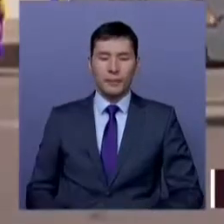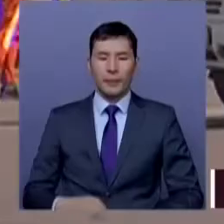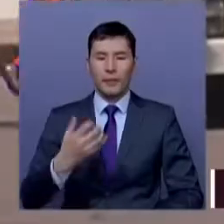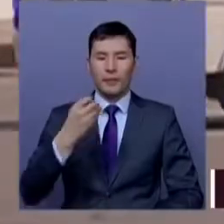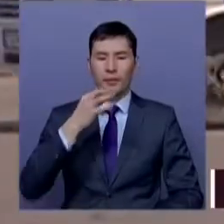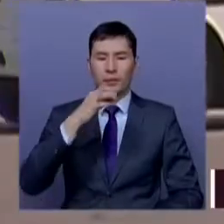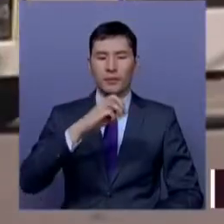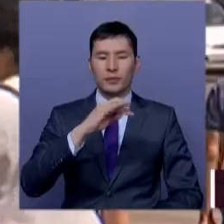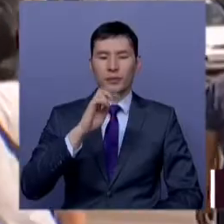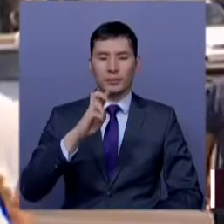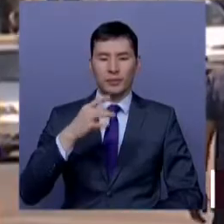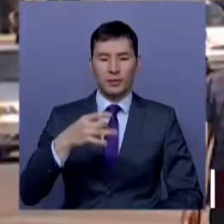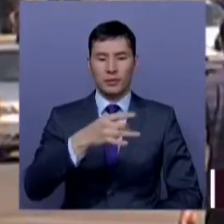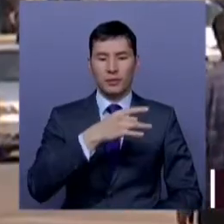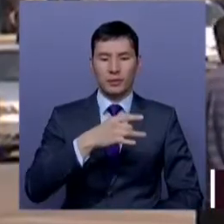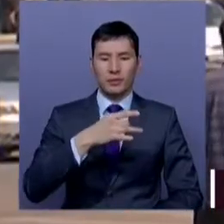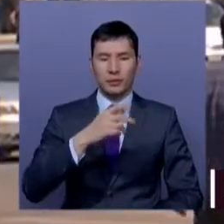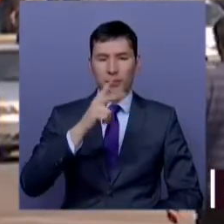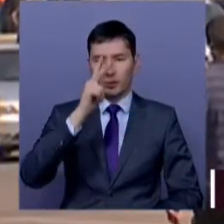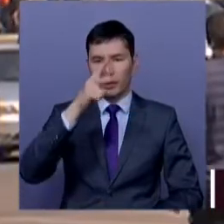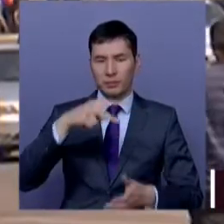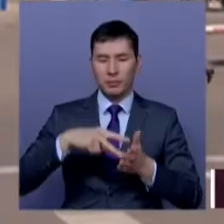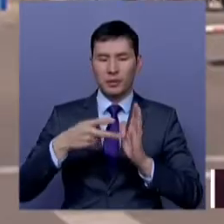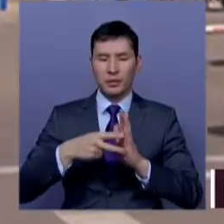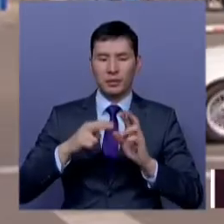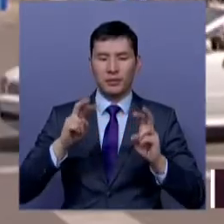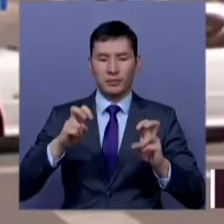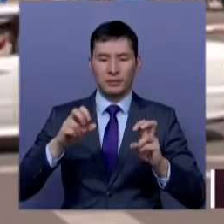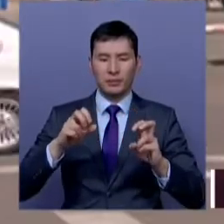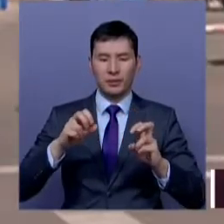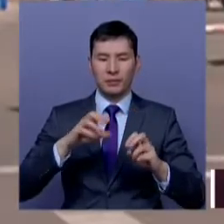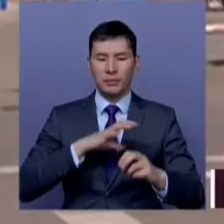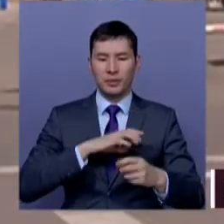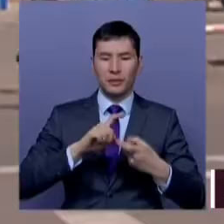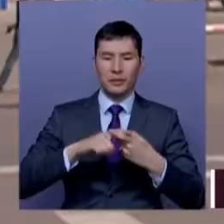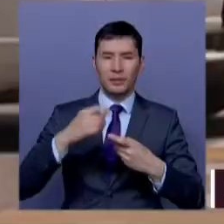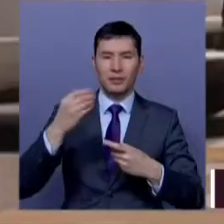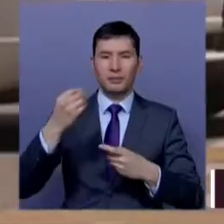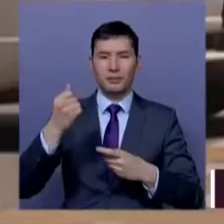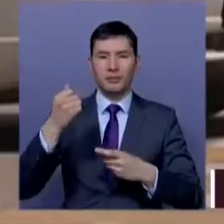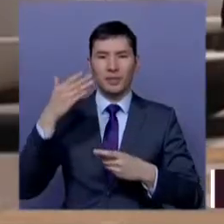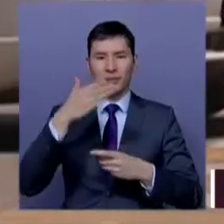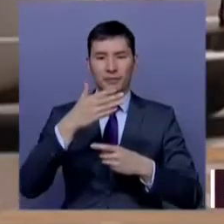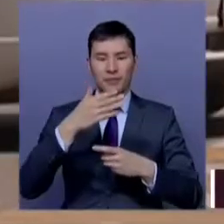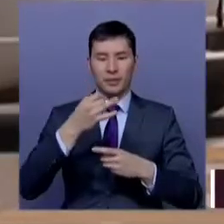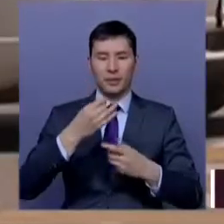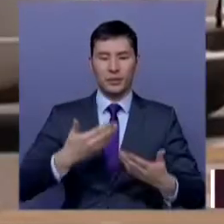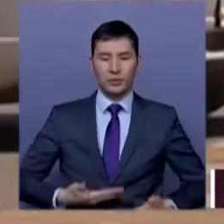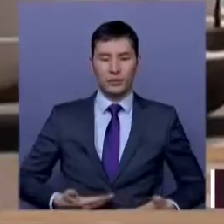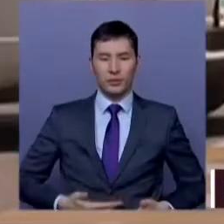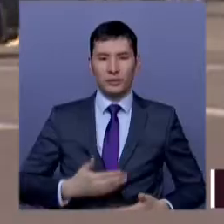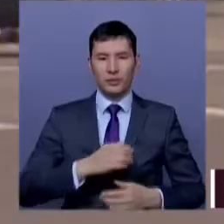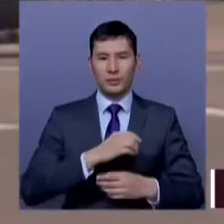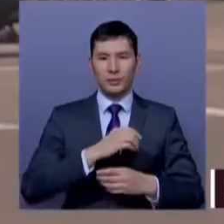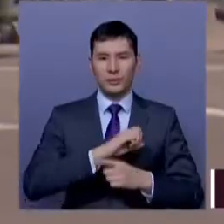кетейік, Түрксіб ауданында да 3 жылға арналған шеберлік жоспары әзірленеді. Ол инвестициялық тартымдылықты арттырып, тұрғындарға жайлы жағдай